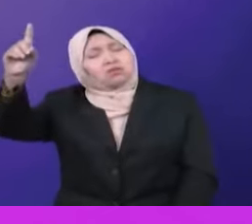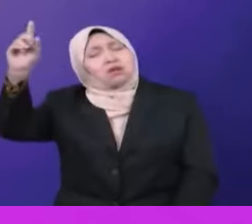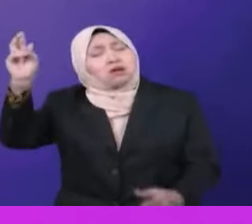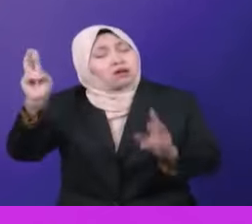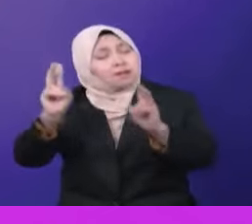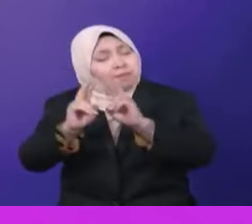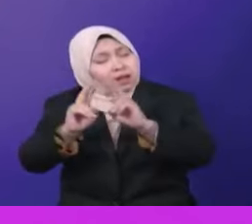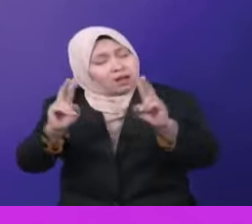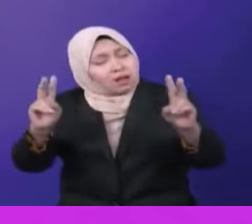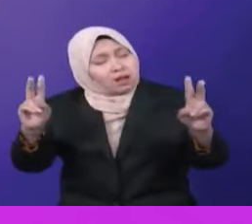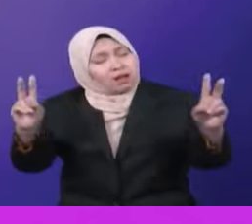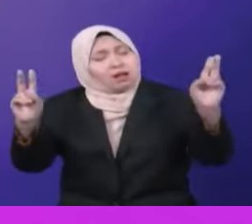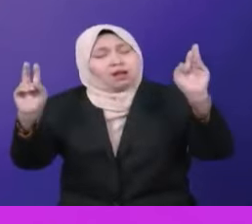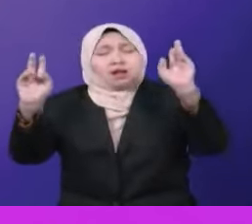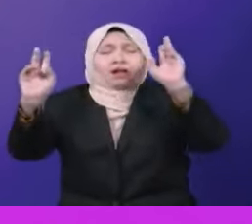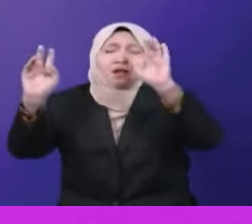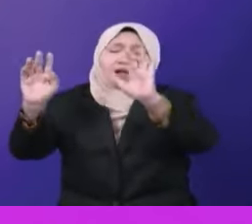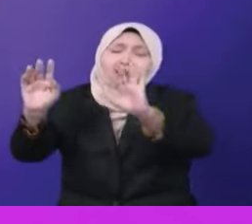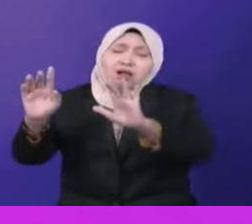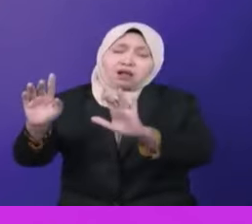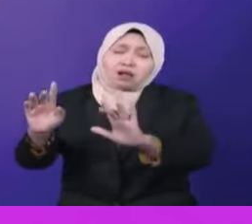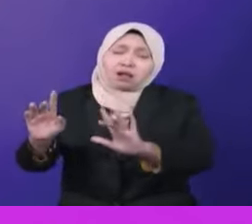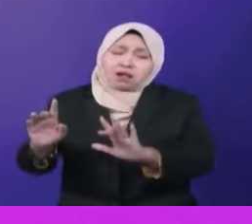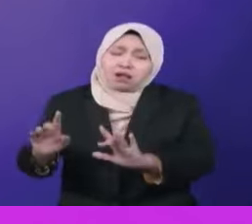مرضات الله